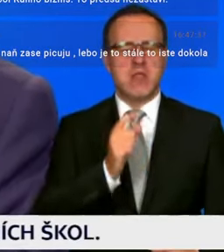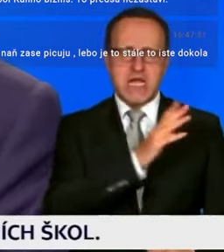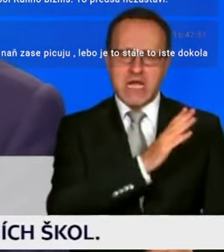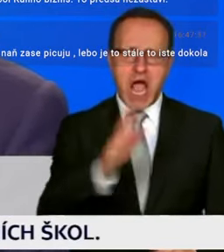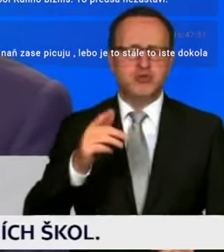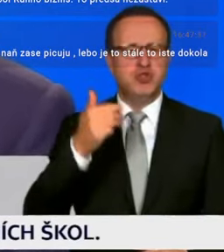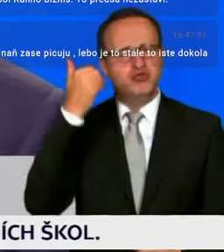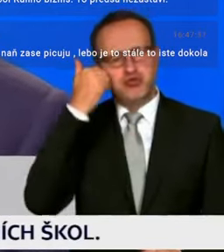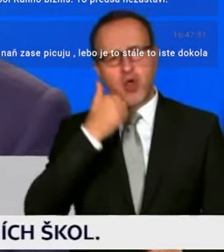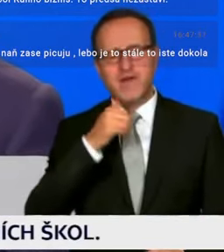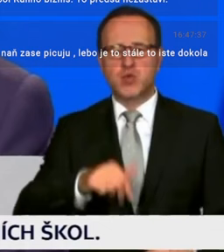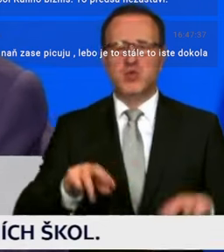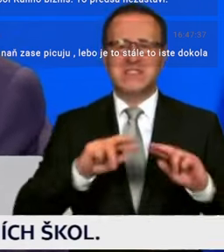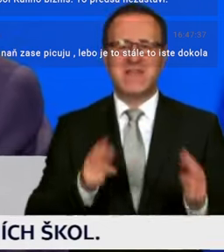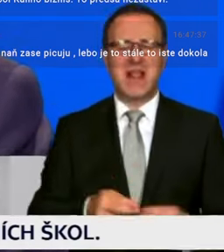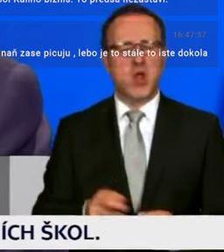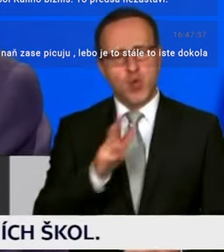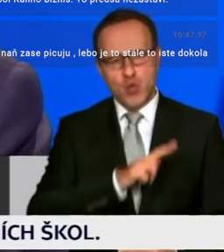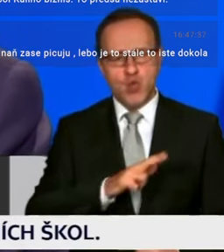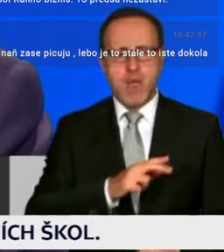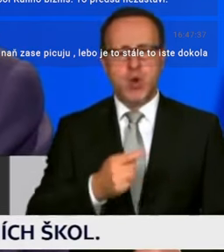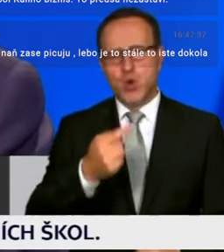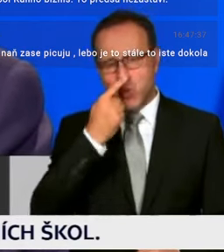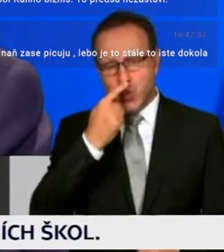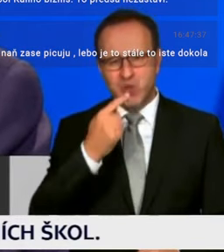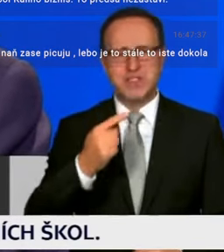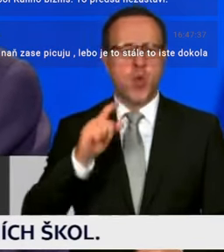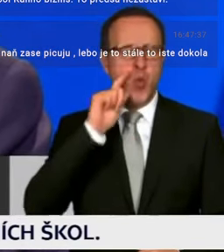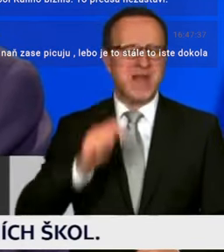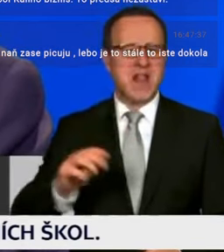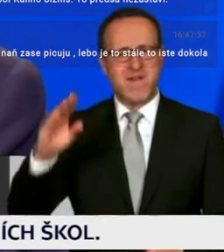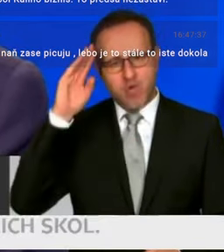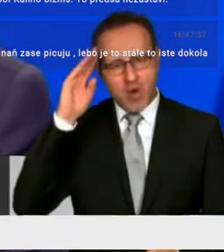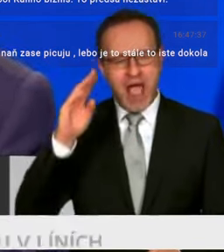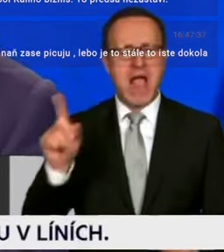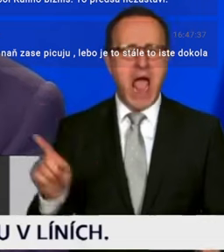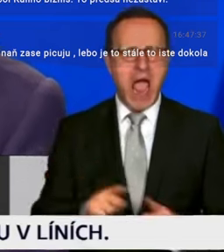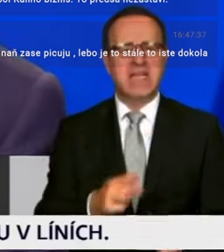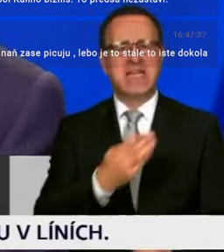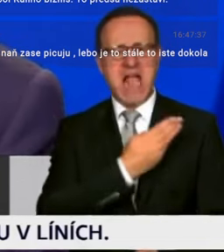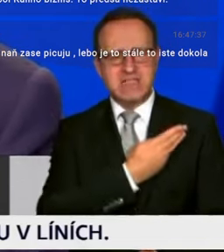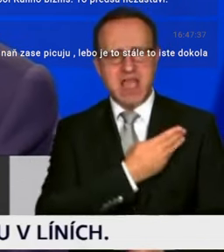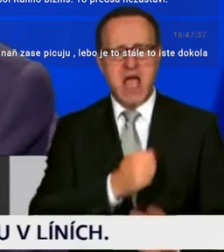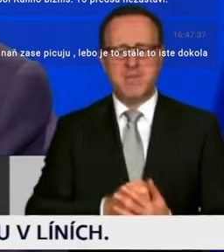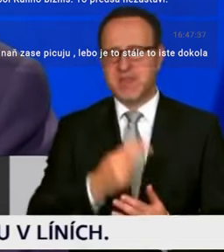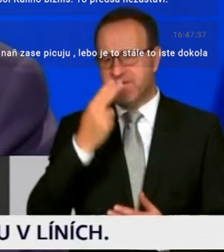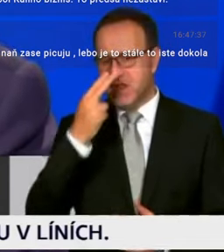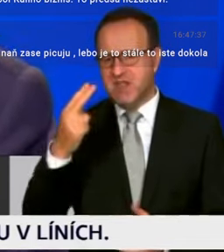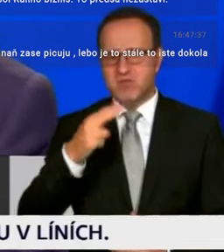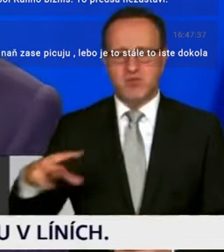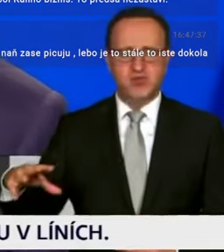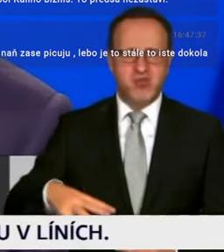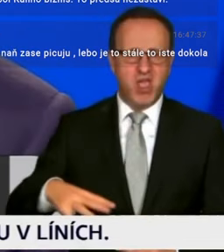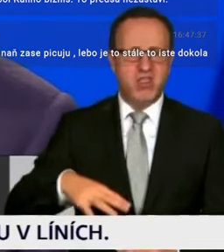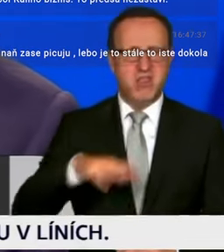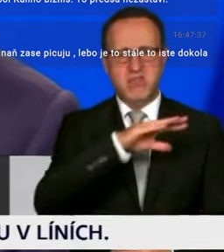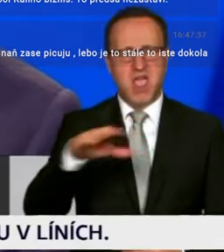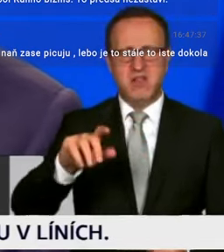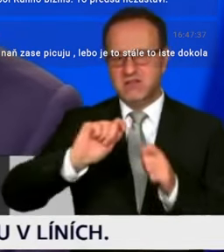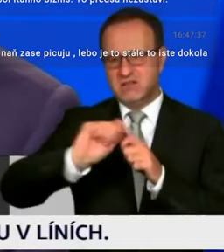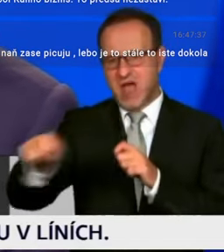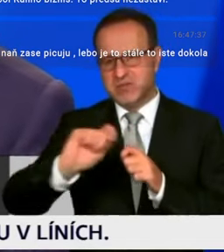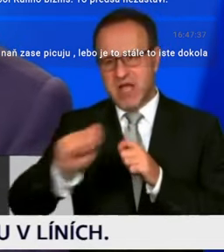je mi naozaj ľúto každého jedného života aj v gaze a keď vidím tie ženy deti ktorých je zabitých cez